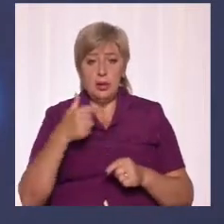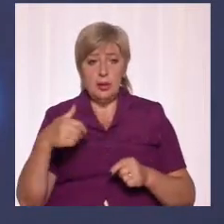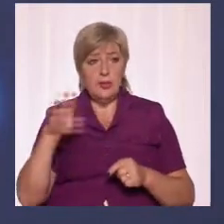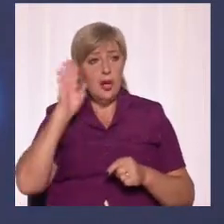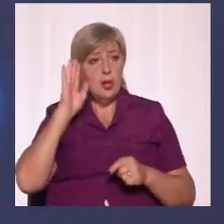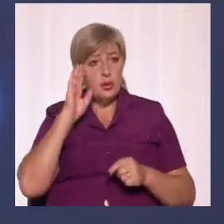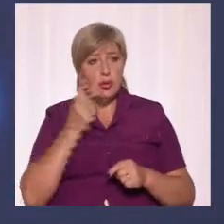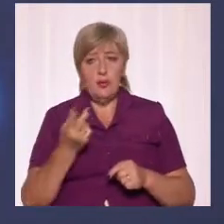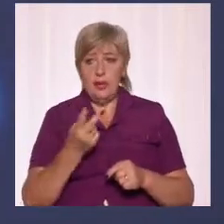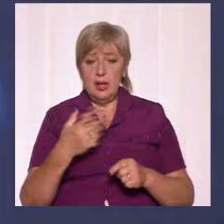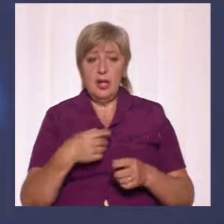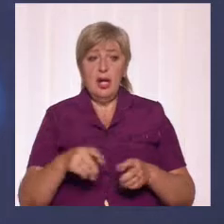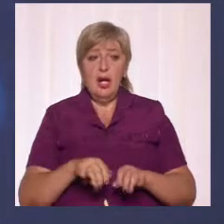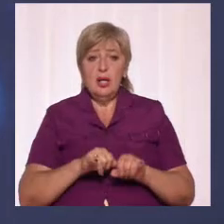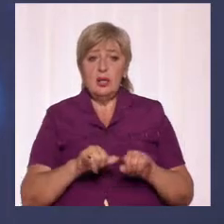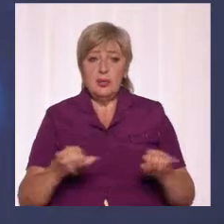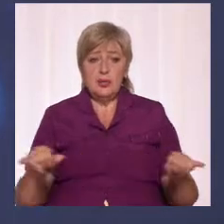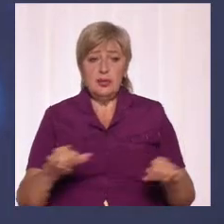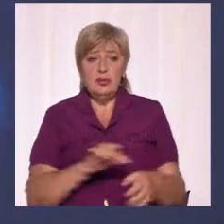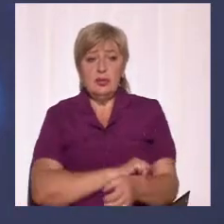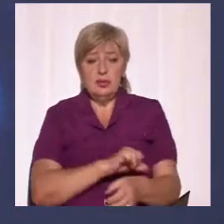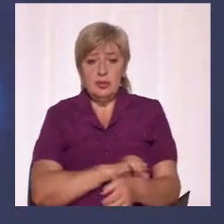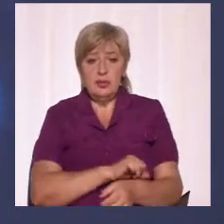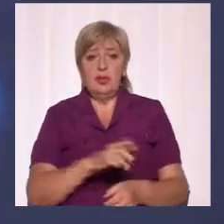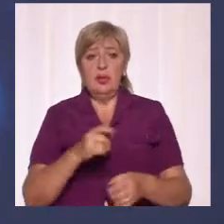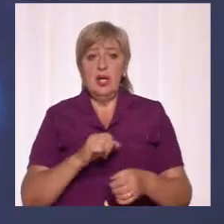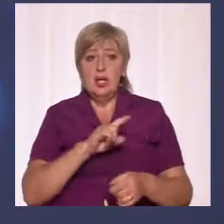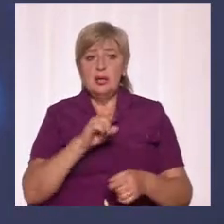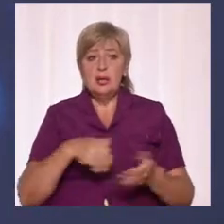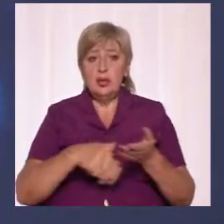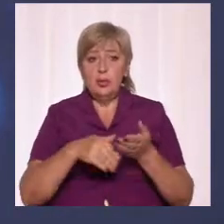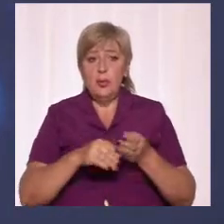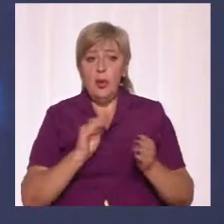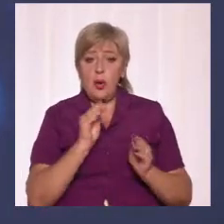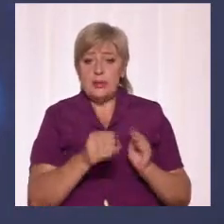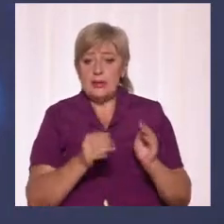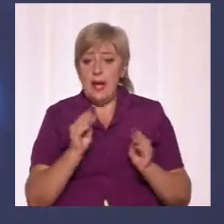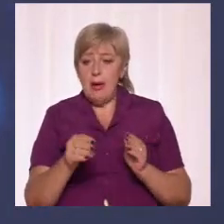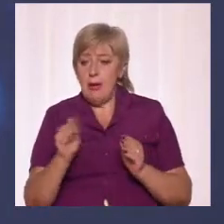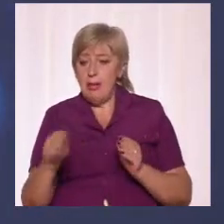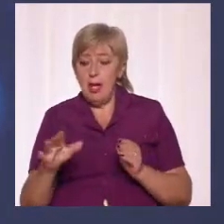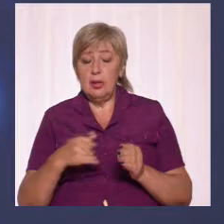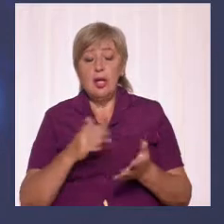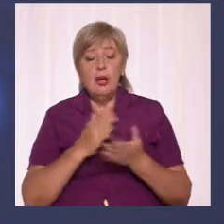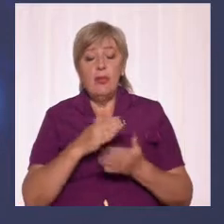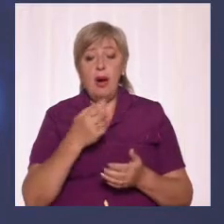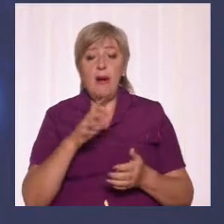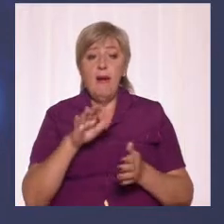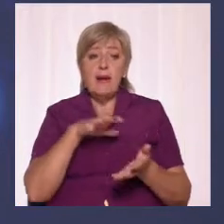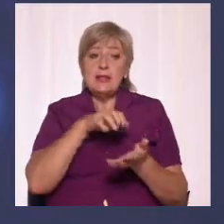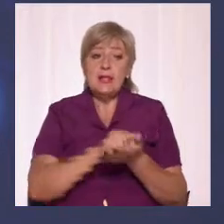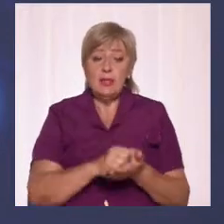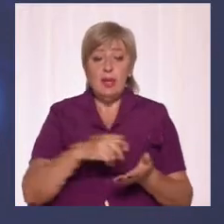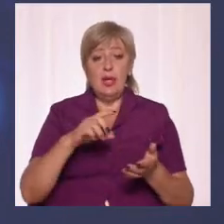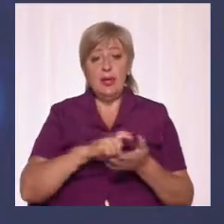розповсюджували ацетильований опій та метадон за допомогою закладок. Вони винаймали квартиру в одній з багатоповерхівок по